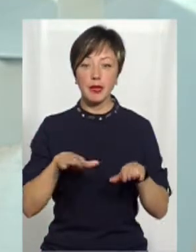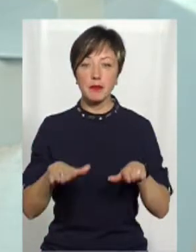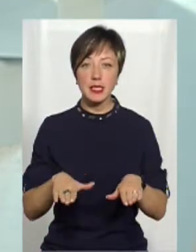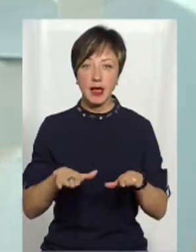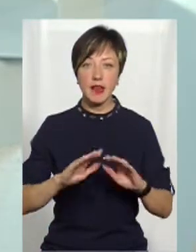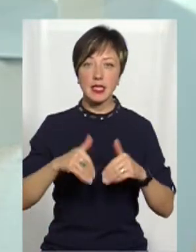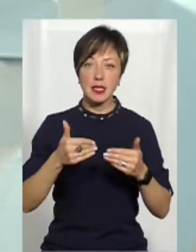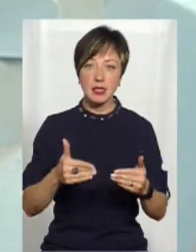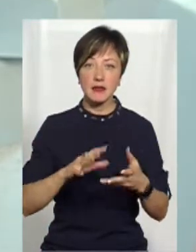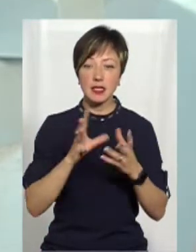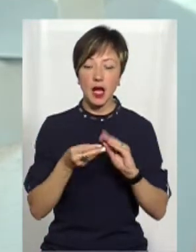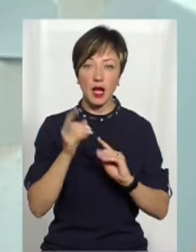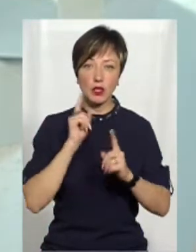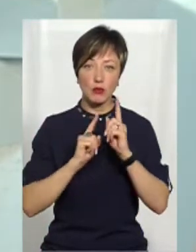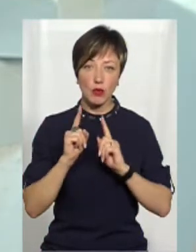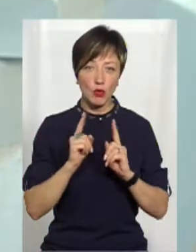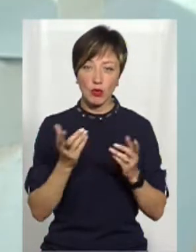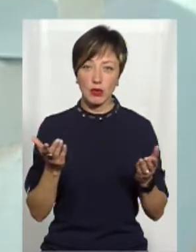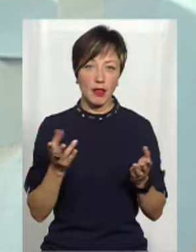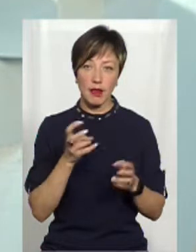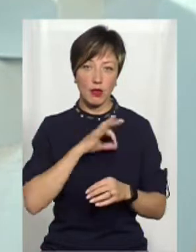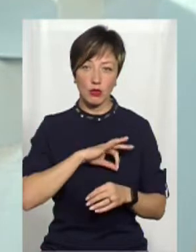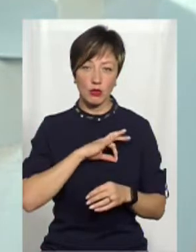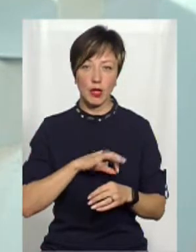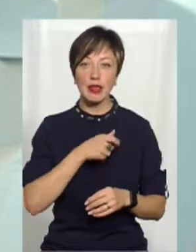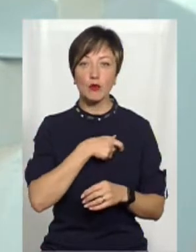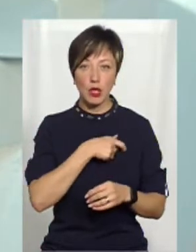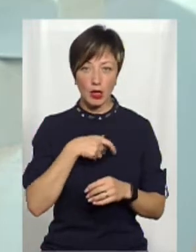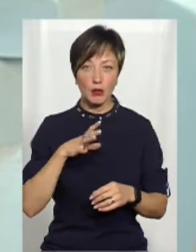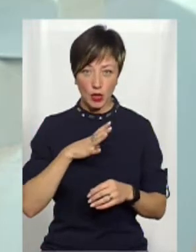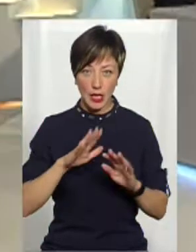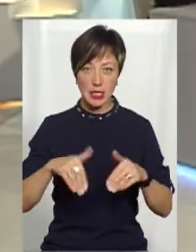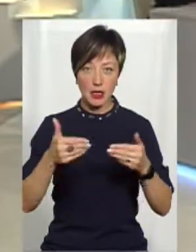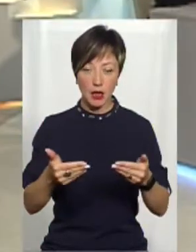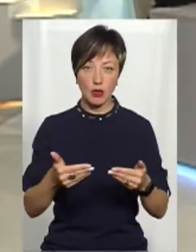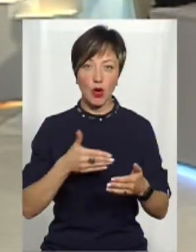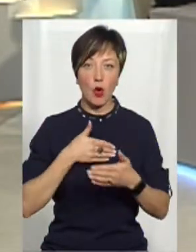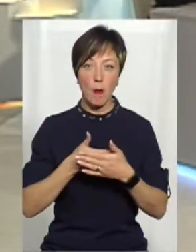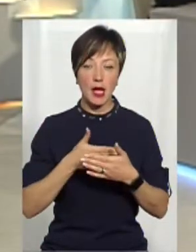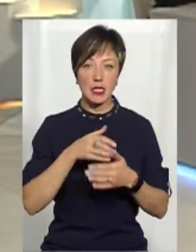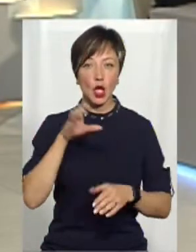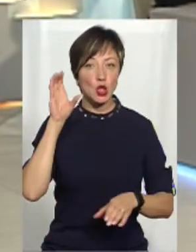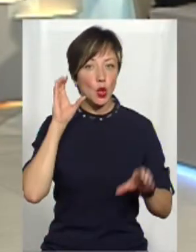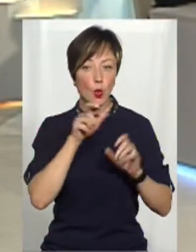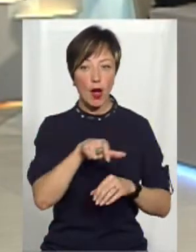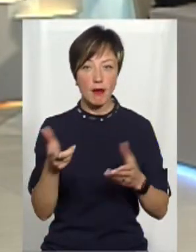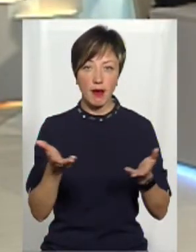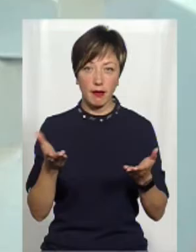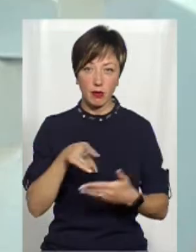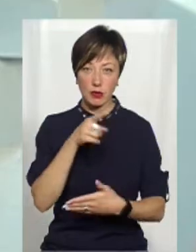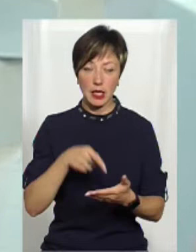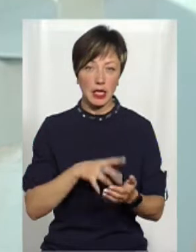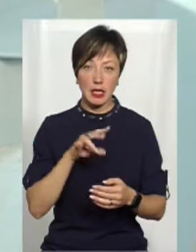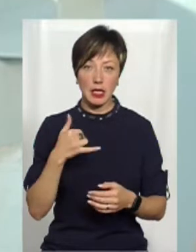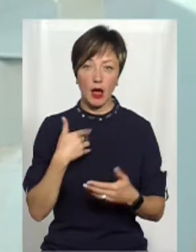Місцева ініціатива і загальні збори практично там не використовуються. Депутати так були ініціаторами громадських слухань якихось?